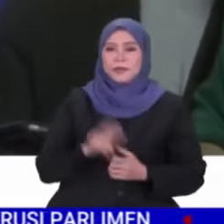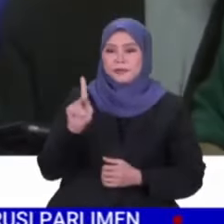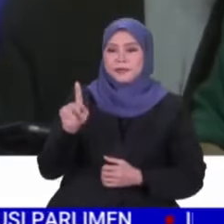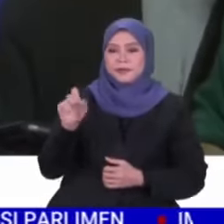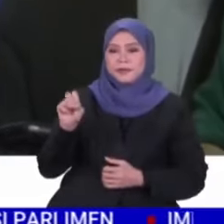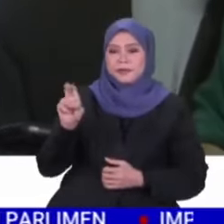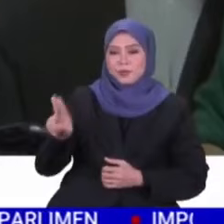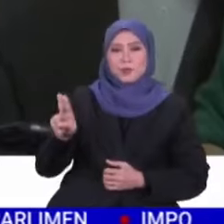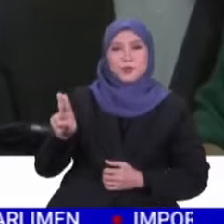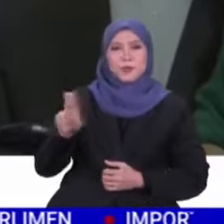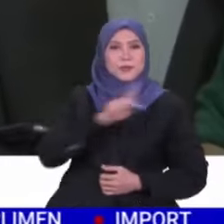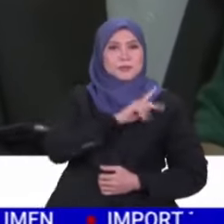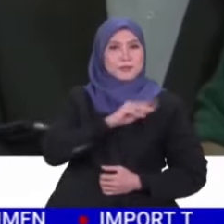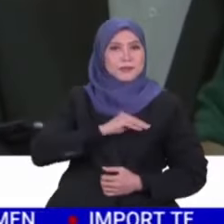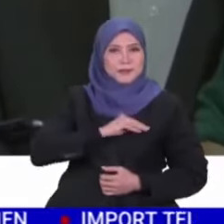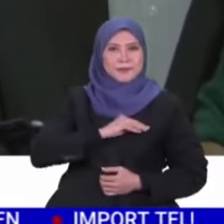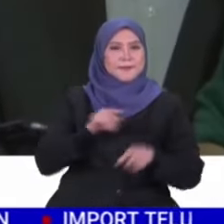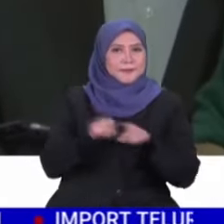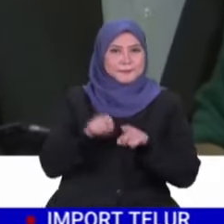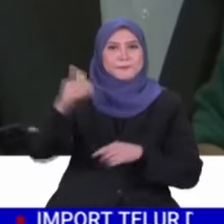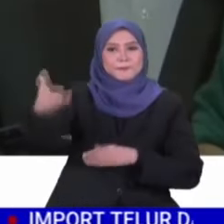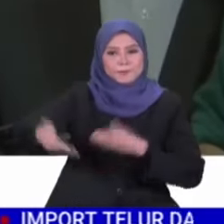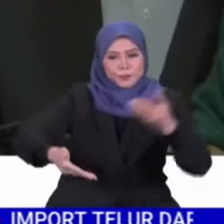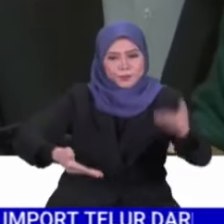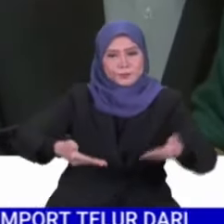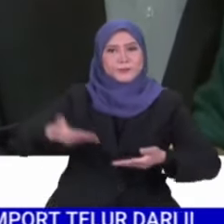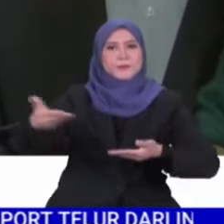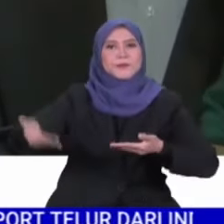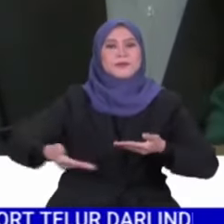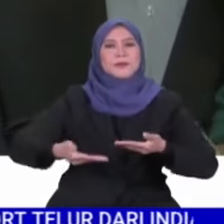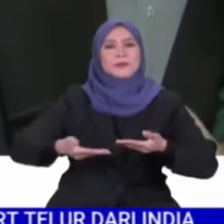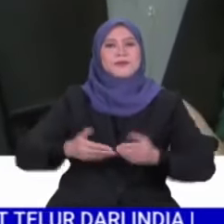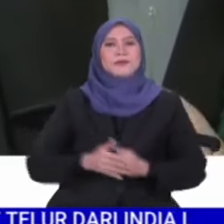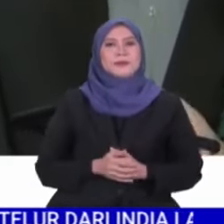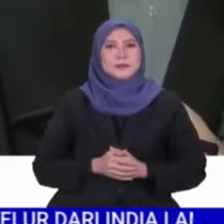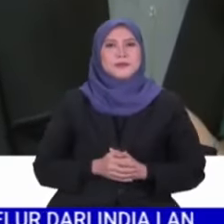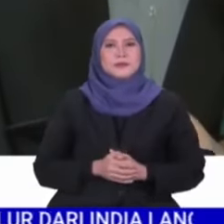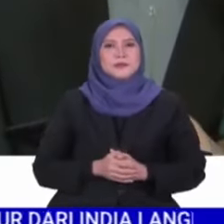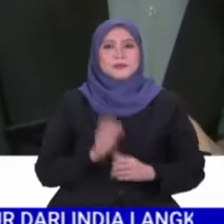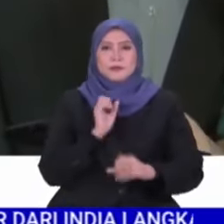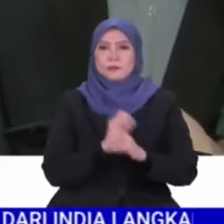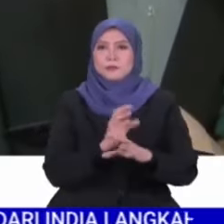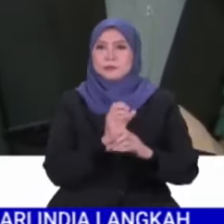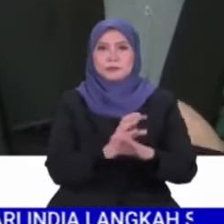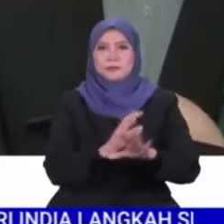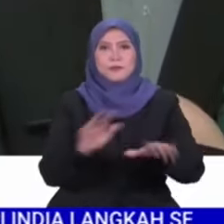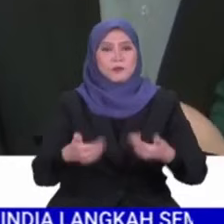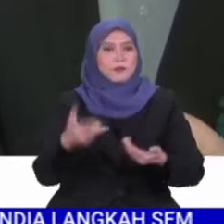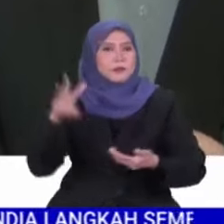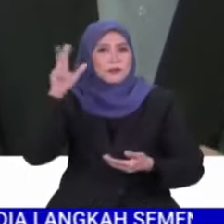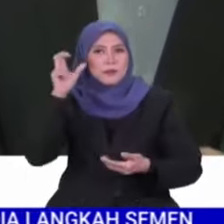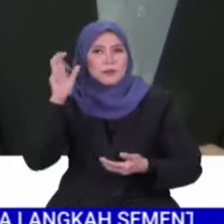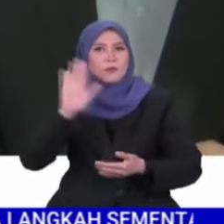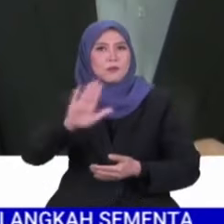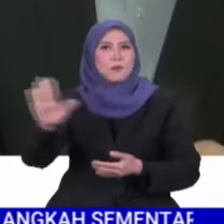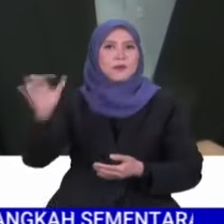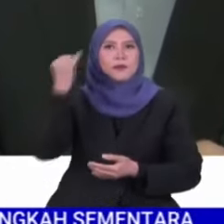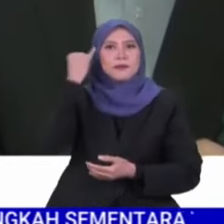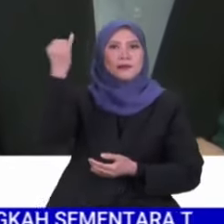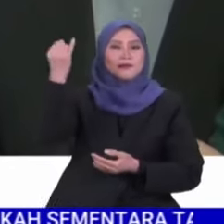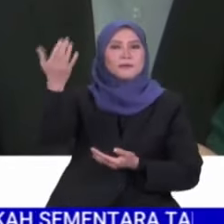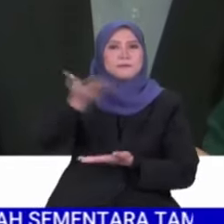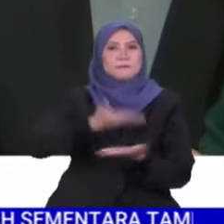Kementerian semuanya juga dijemput jadi adalah satu untuk mendengar pandangan